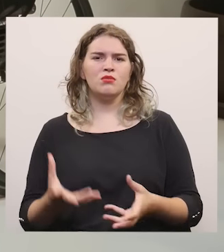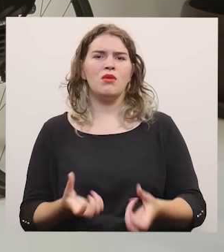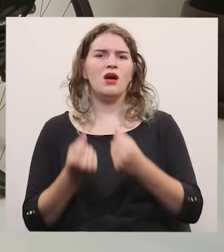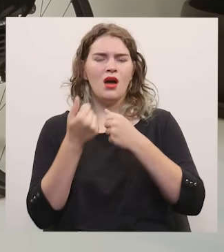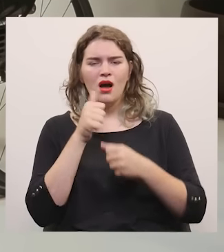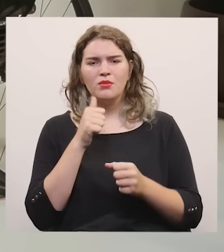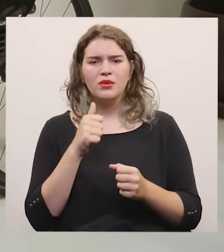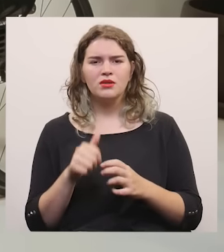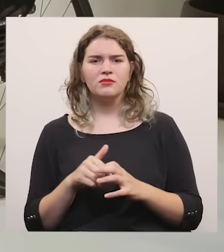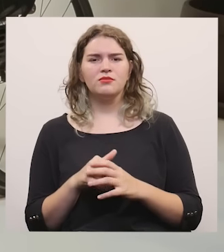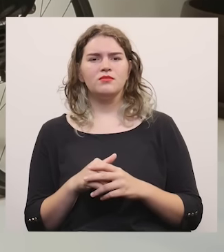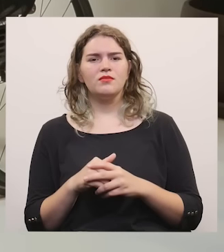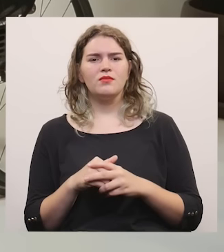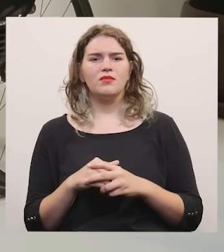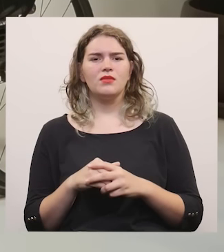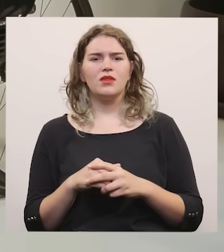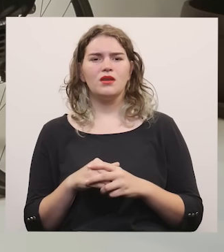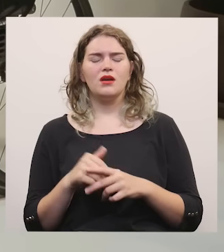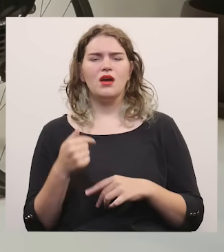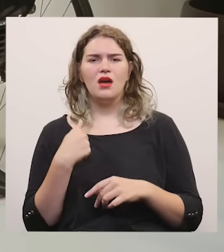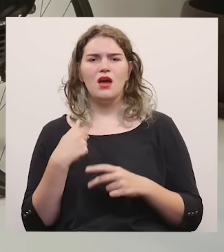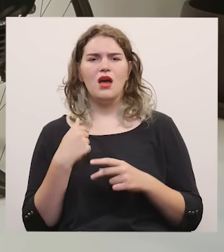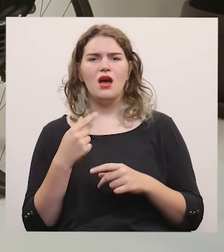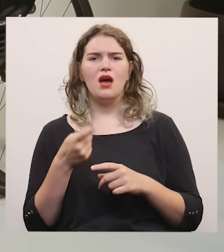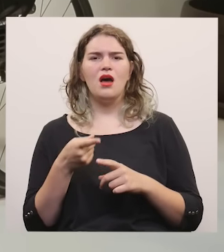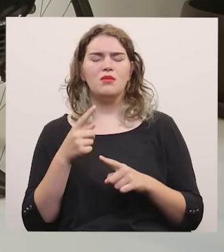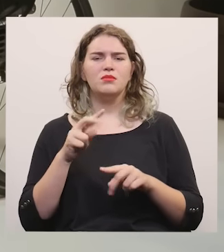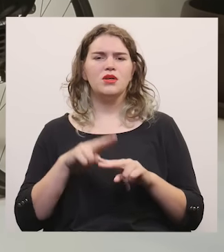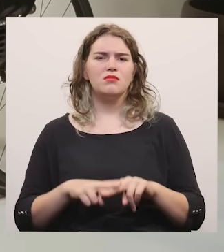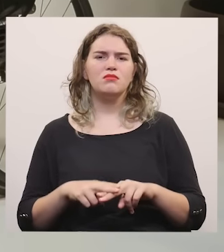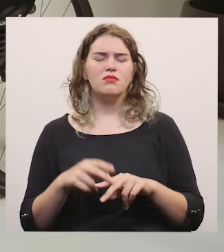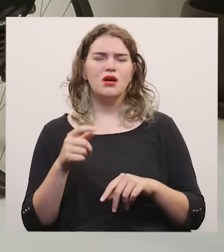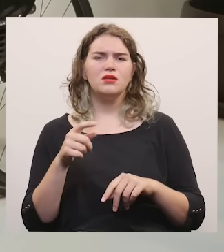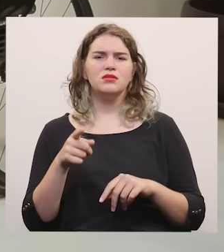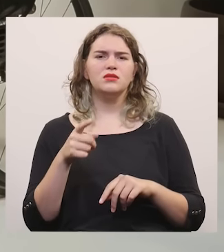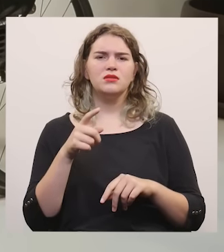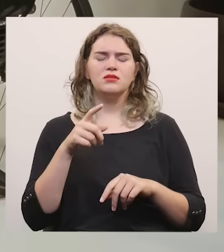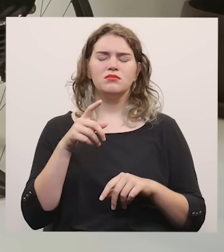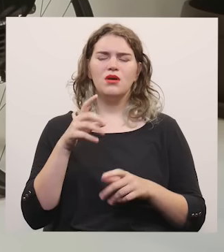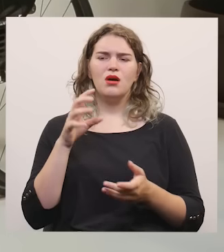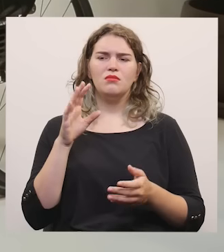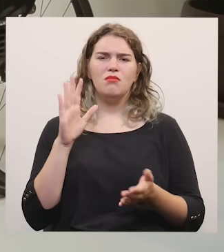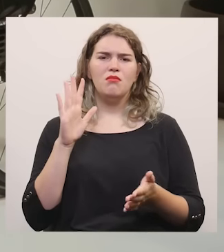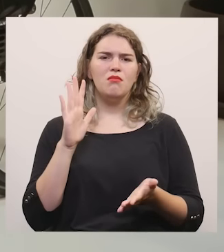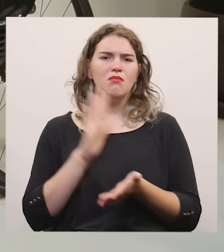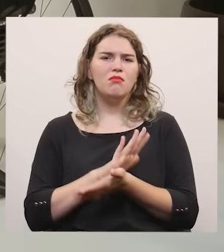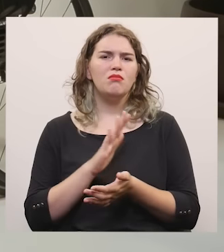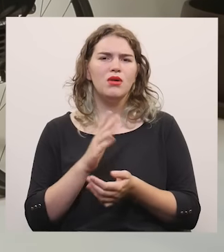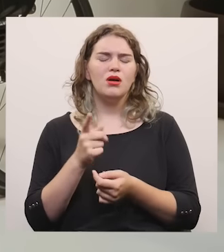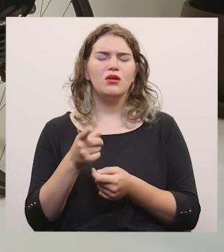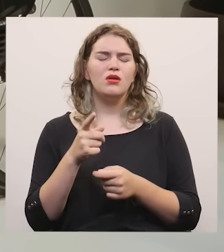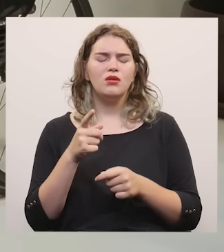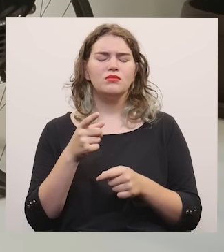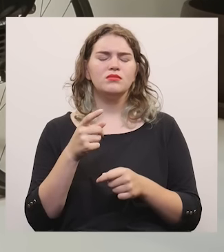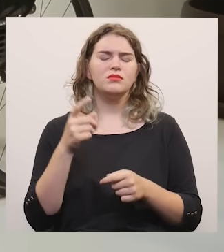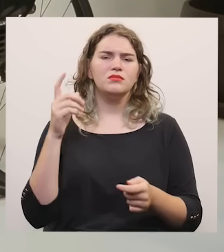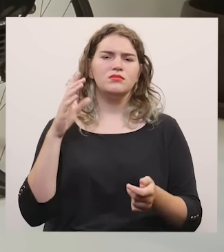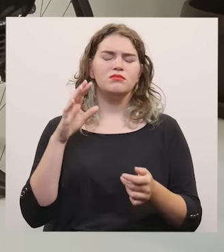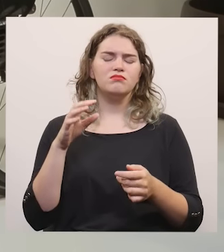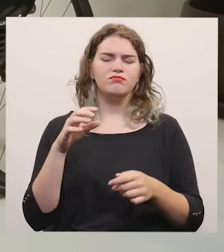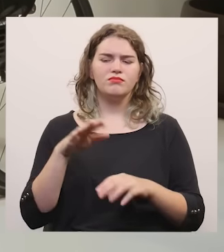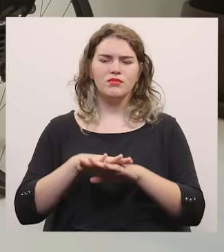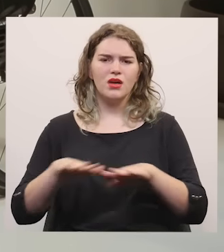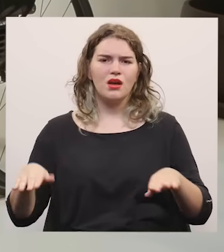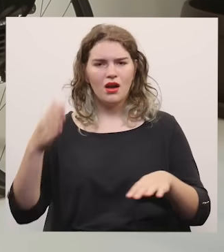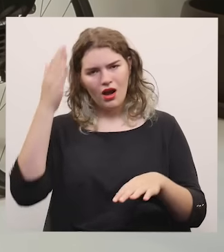scos din acea apă. Era să te neci pentru că ai rămas paralizat acolo. Am rămas pe loc paralizat. Ai dat de fundul bazinului cu Am dat de capul. Fundul bazinului